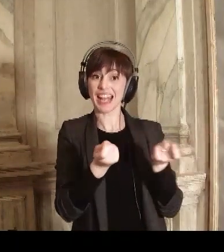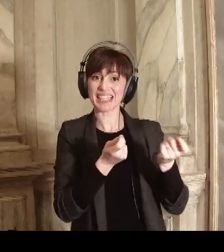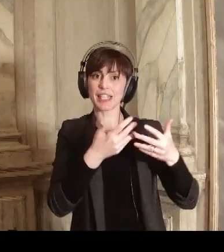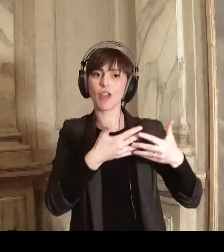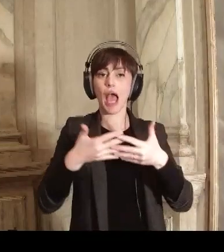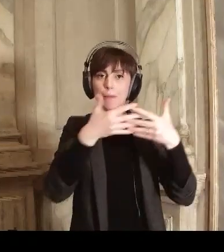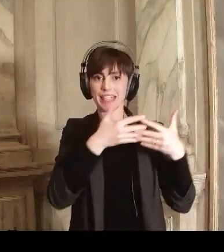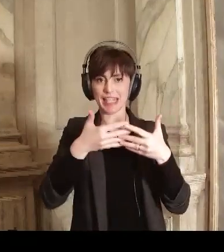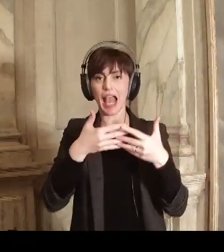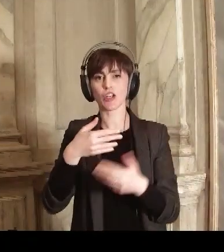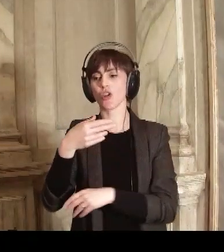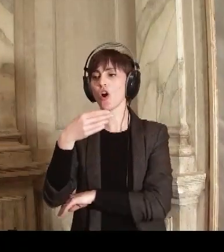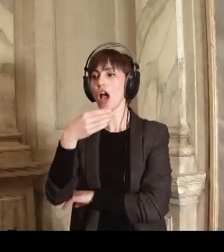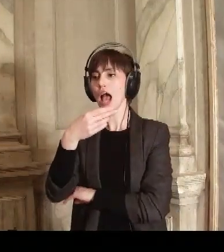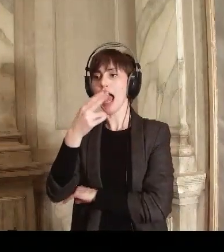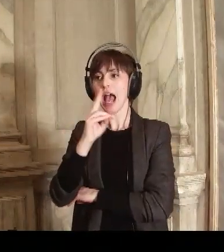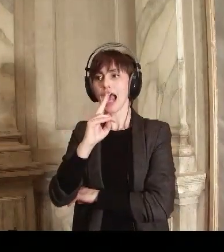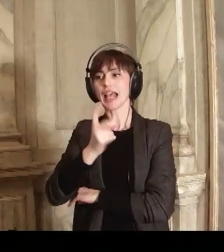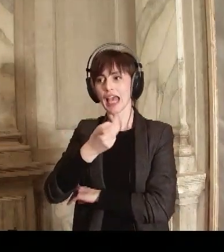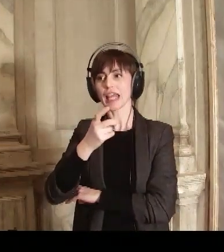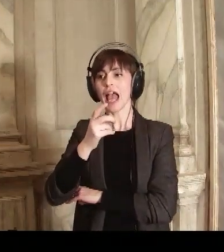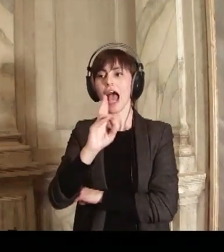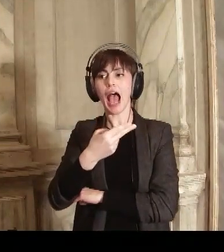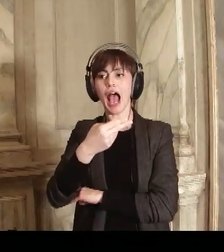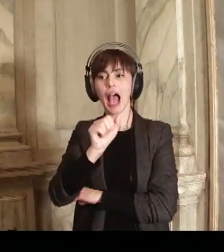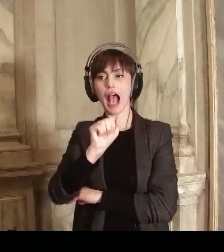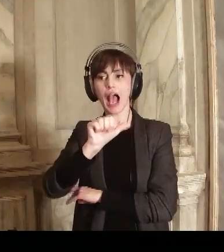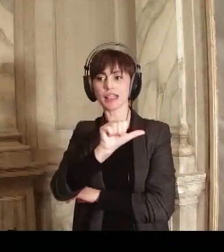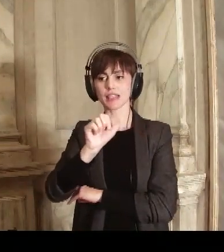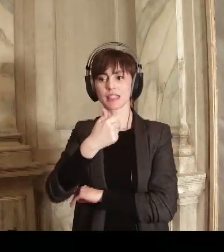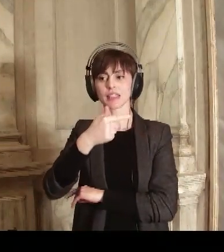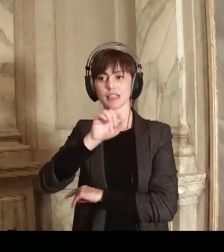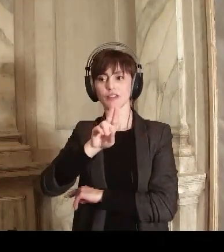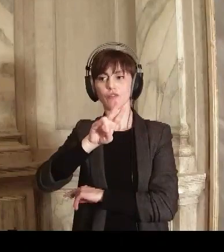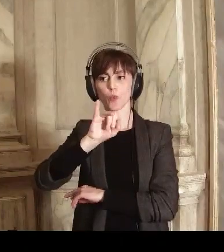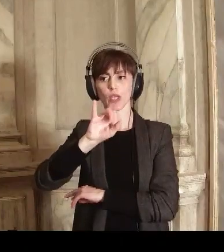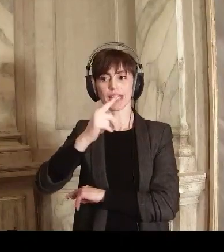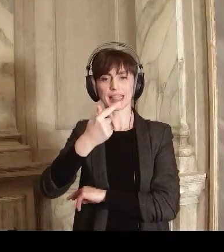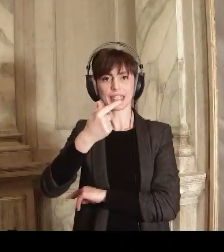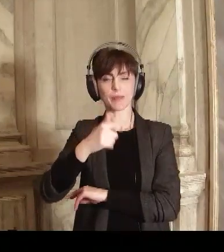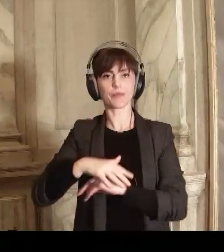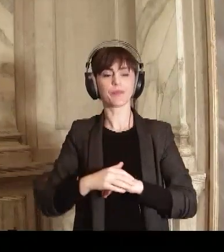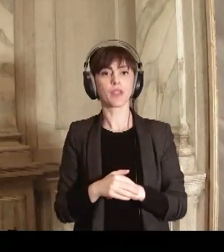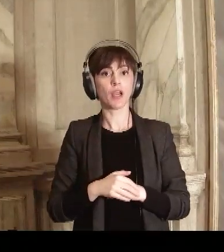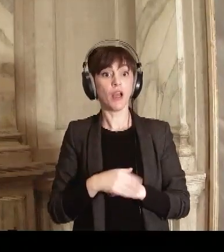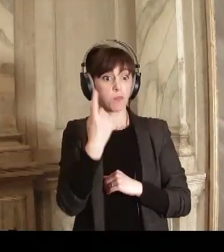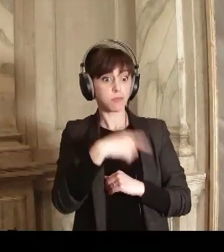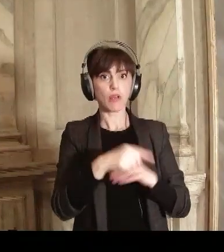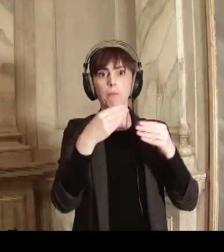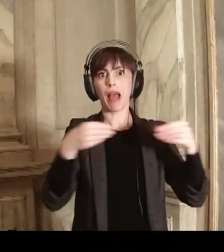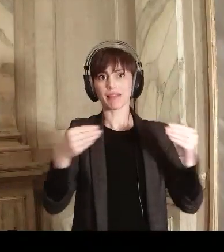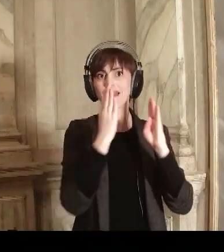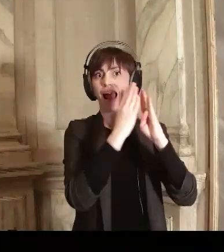Hastwit insieme con l'artista digitale Brandon Downs e presenterà molto materiale proveniente